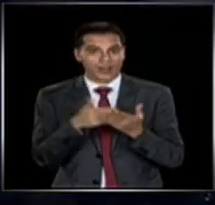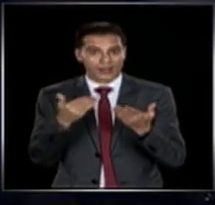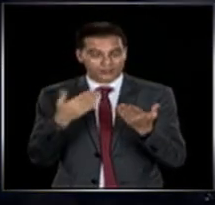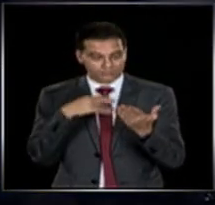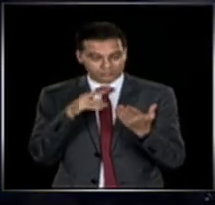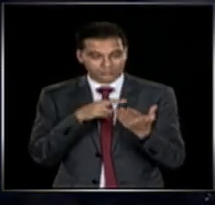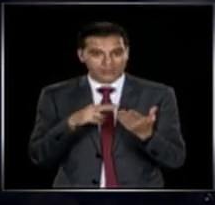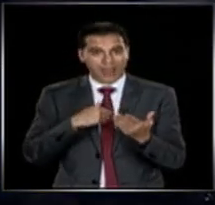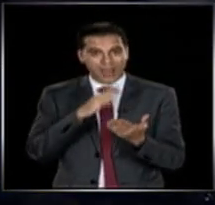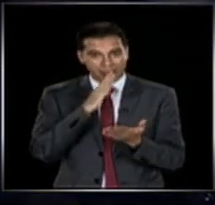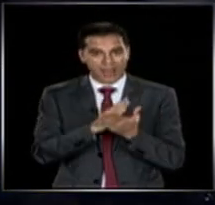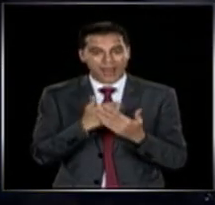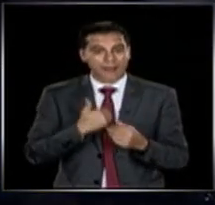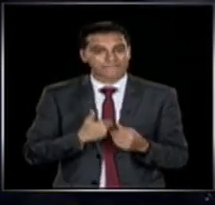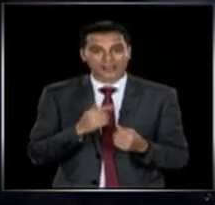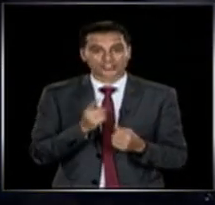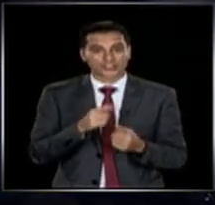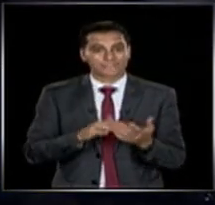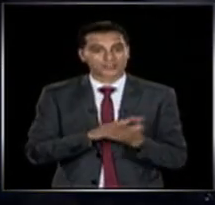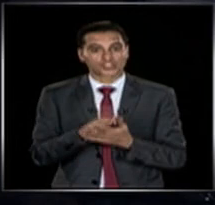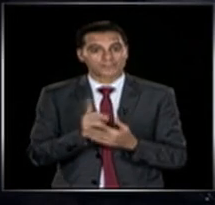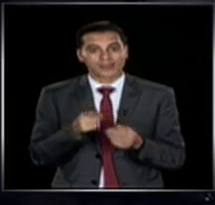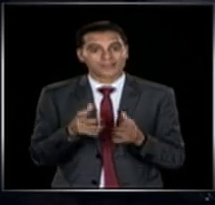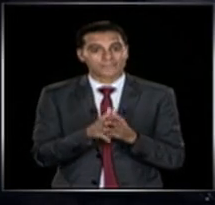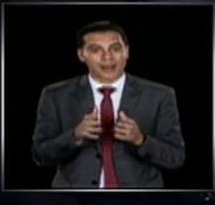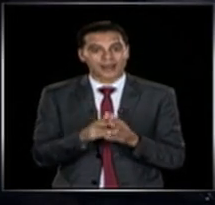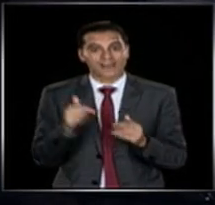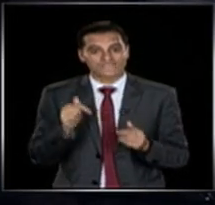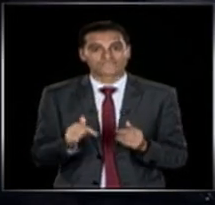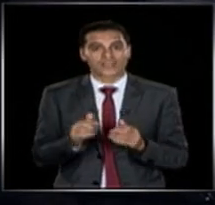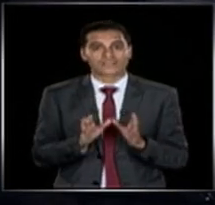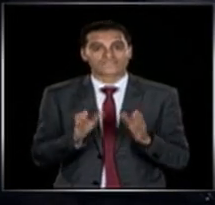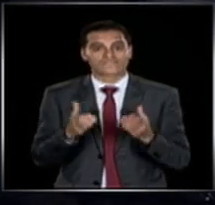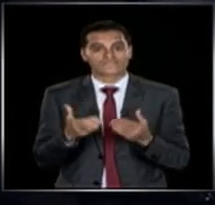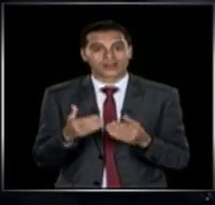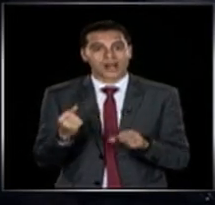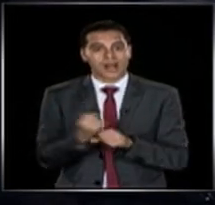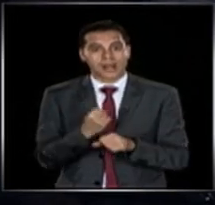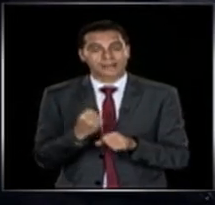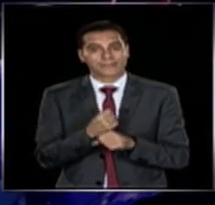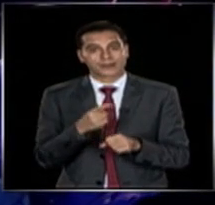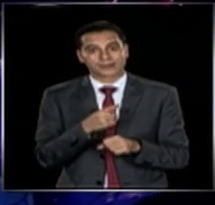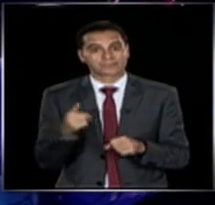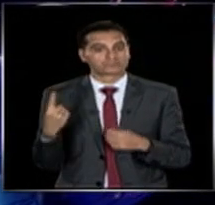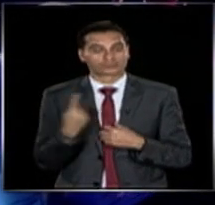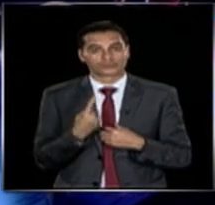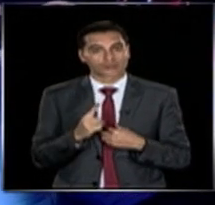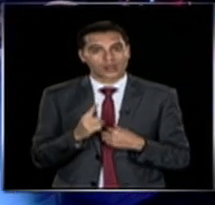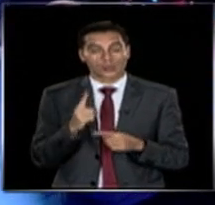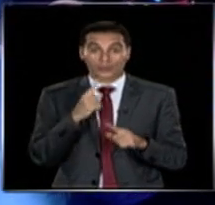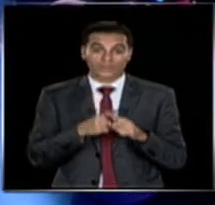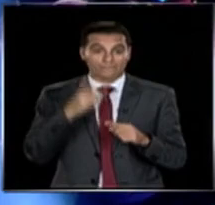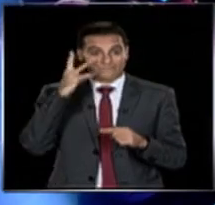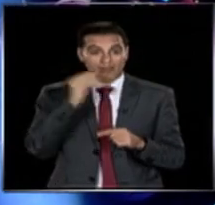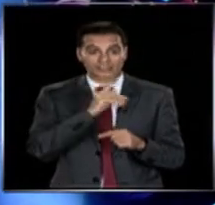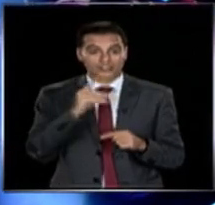بعترف إن أنا ما حسيتش بمشاكل، يعني ده معناها إن كان في مجهود غير عادي بيتعمل. وطبعا ما ننساش